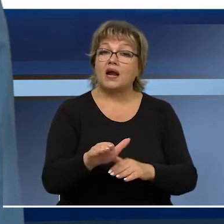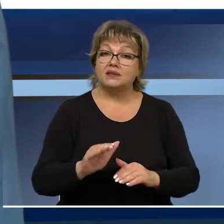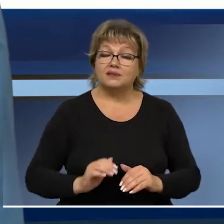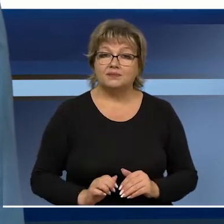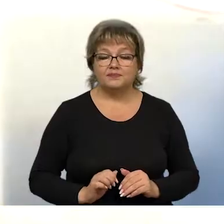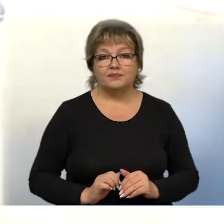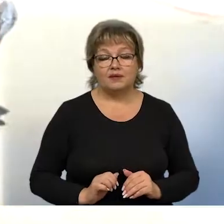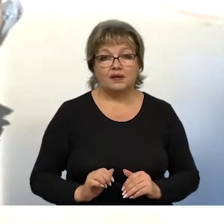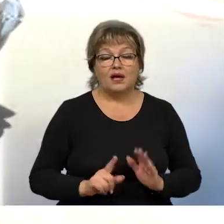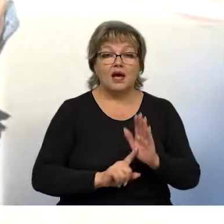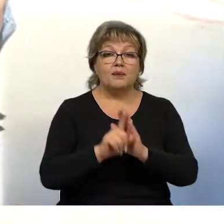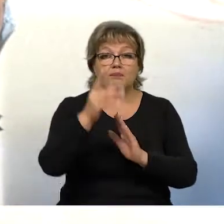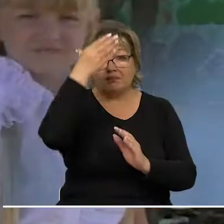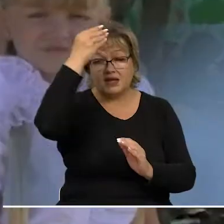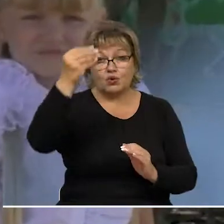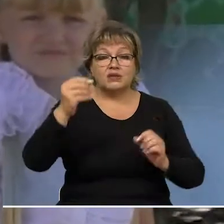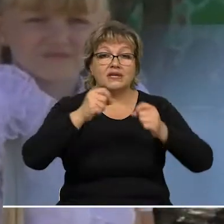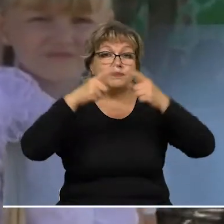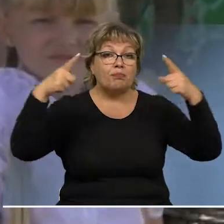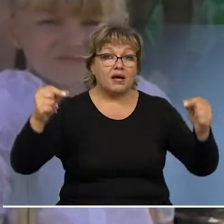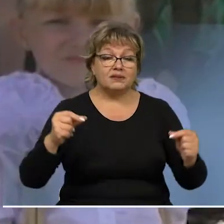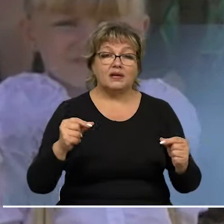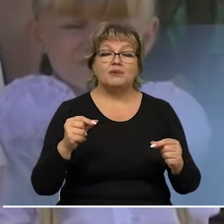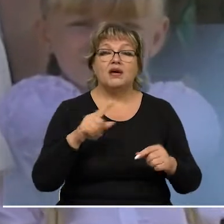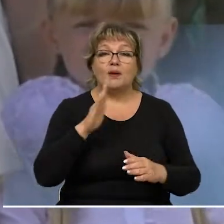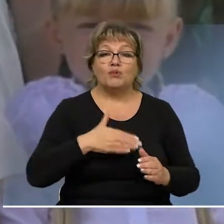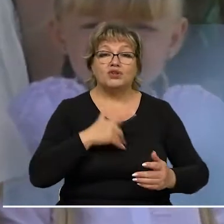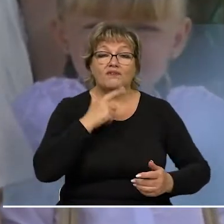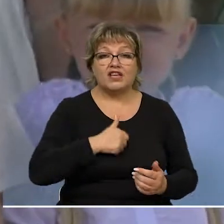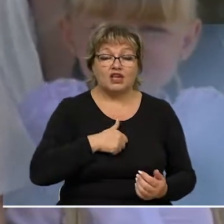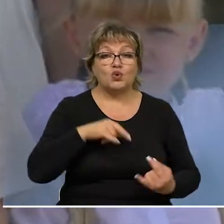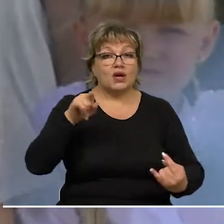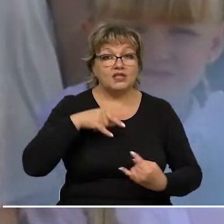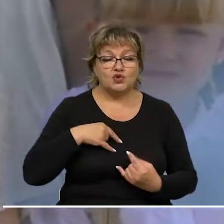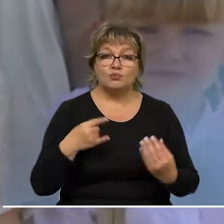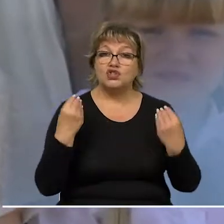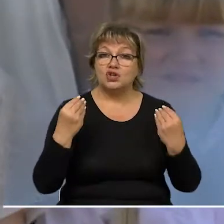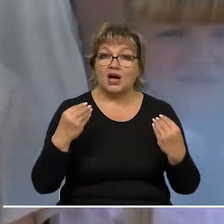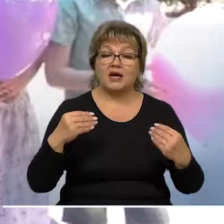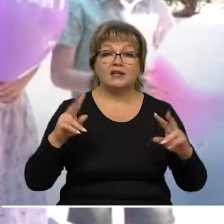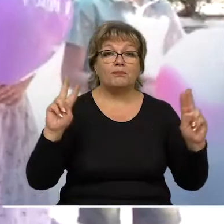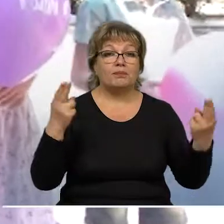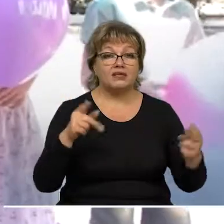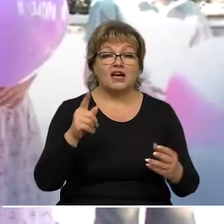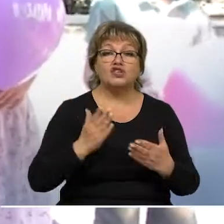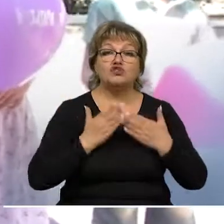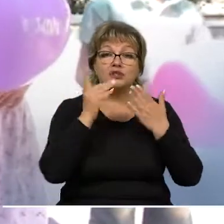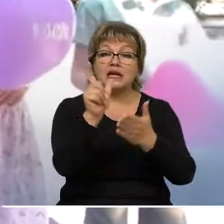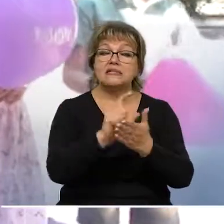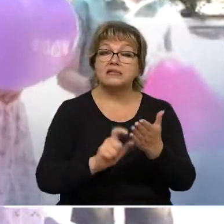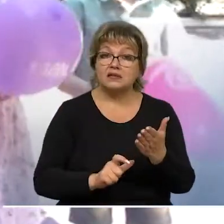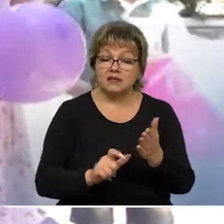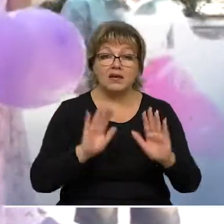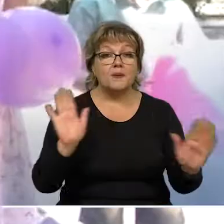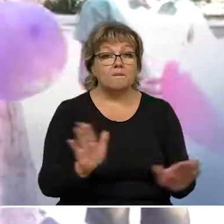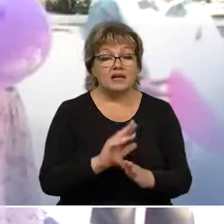парад в пилотках и с огромными бантами стилизованных под военную форму костюмах и шикарных бальных платьях